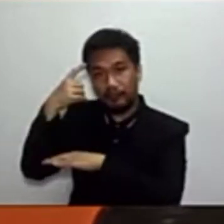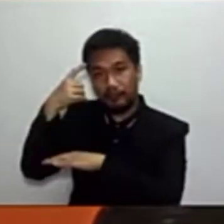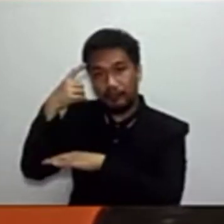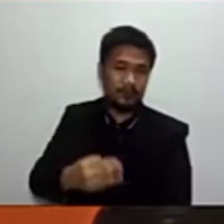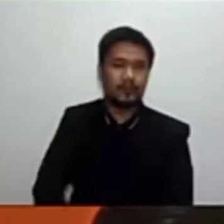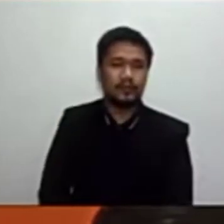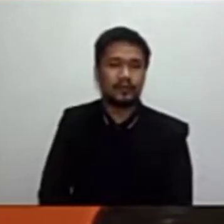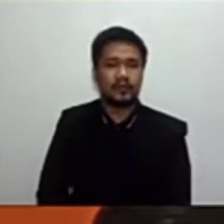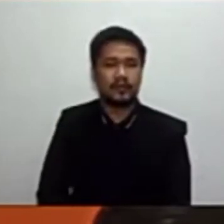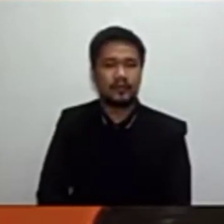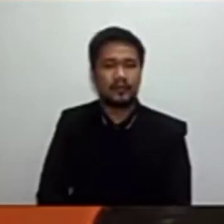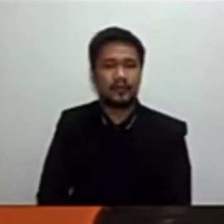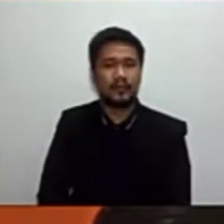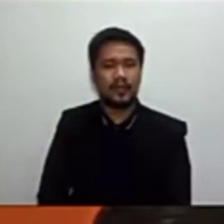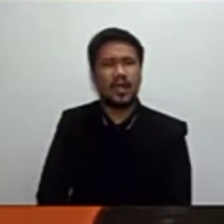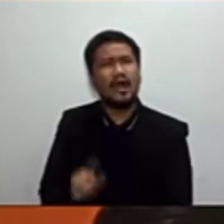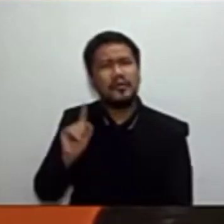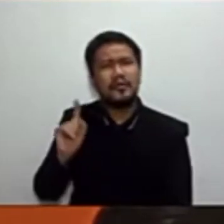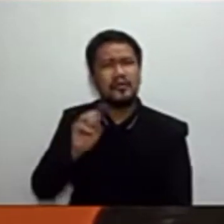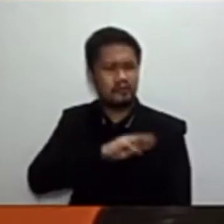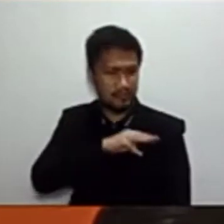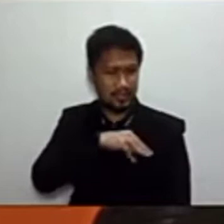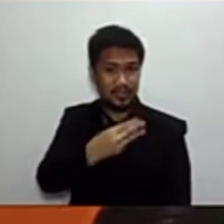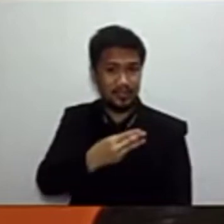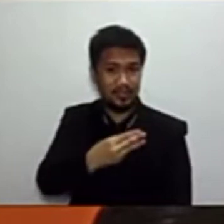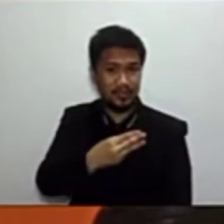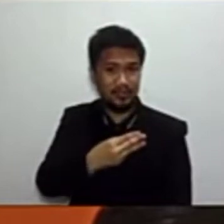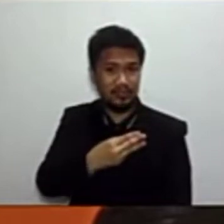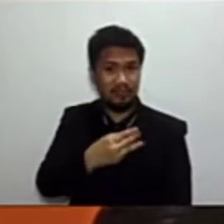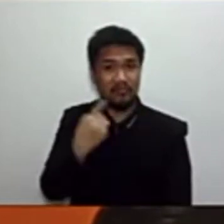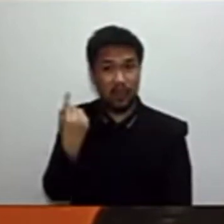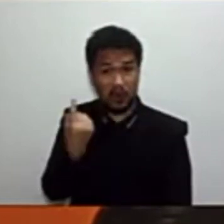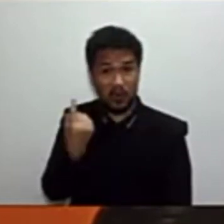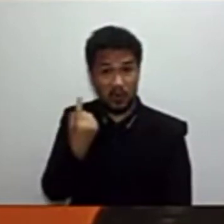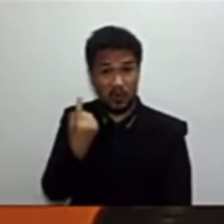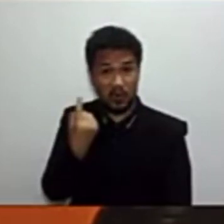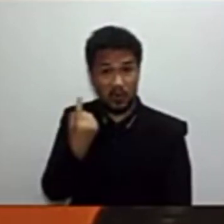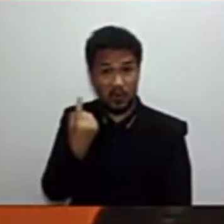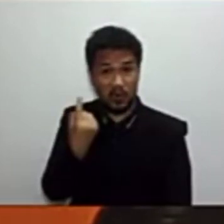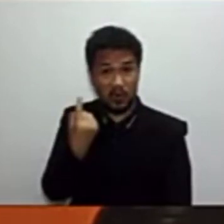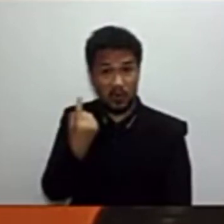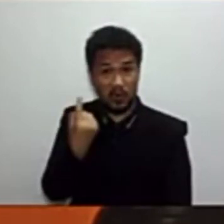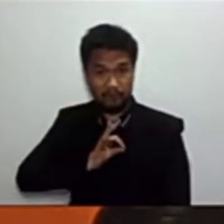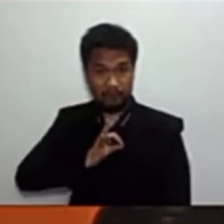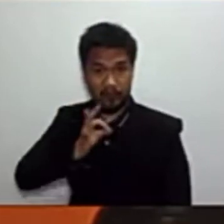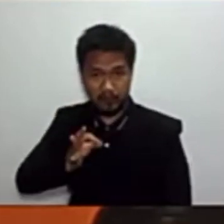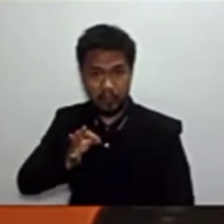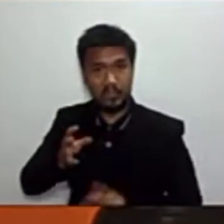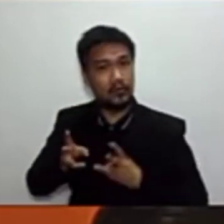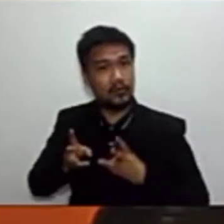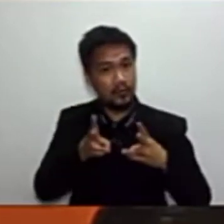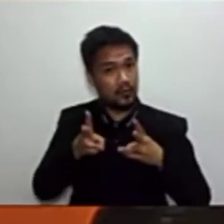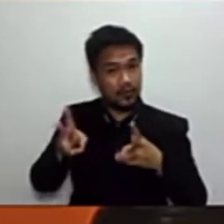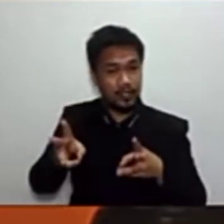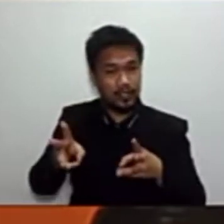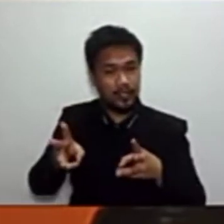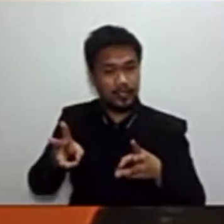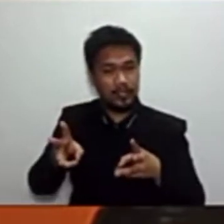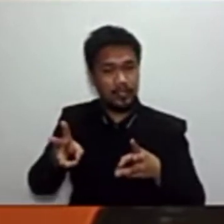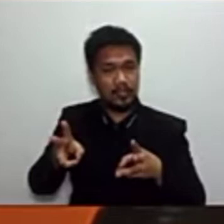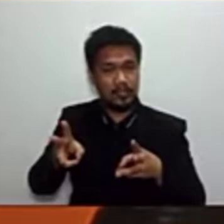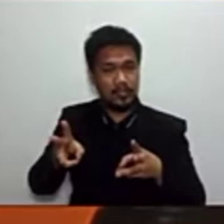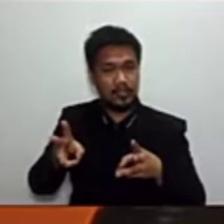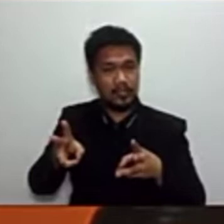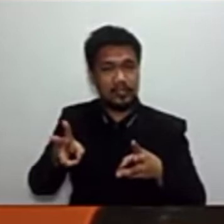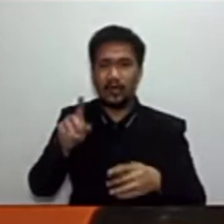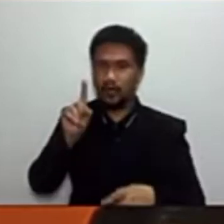pagmimisyon ay hindi lamang yung formal na paraan na isinusugo na ang